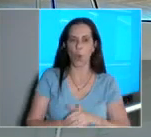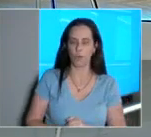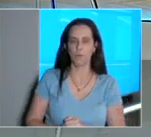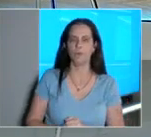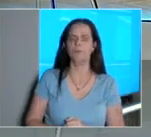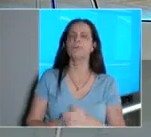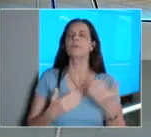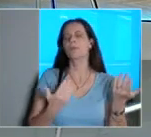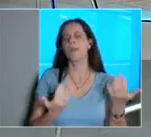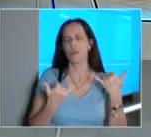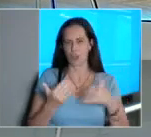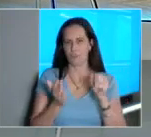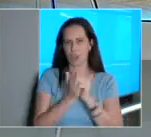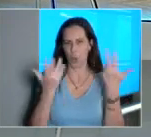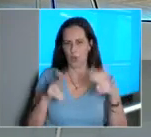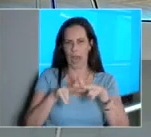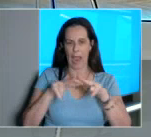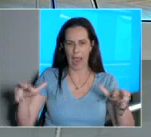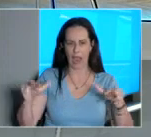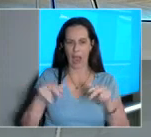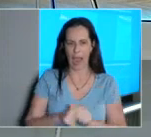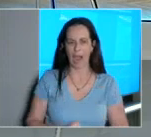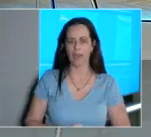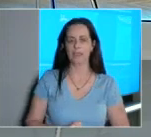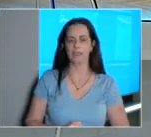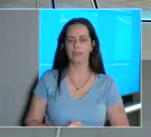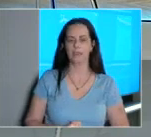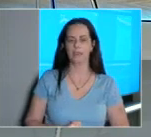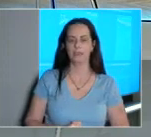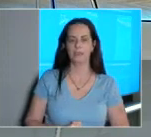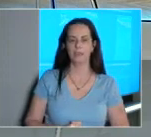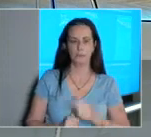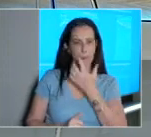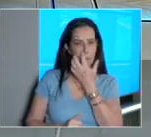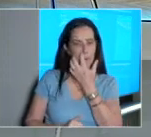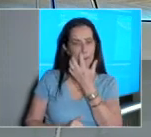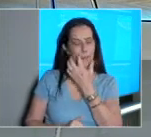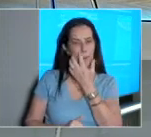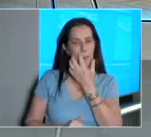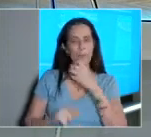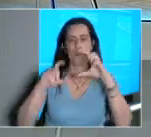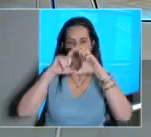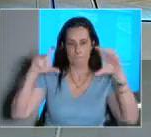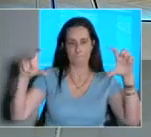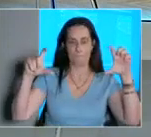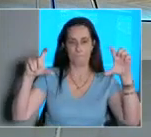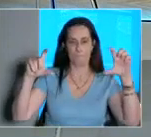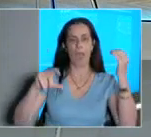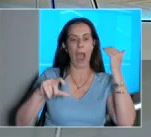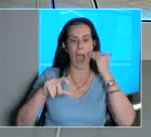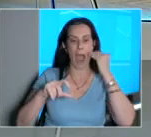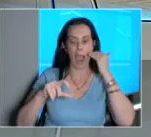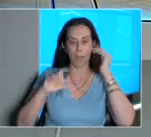אחרונות. ונסיים עם הכותרת הראשית של עיתון הארץ. כותרת מדינית, הכותרת הראשית, הסנאט